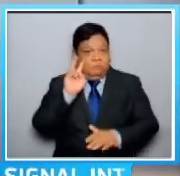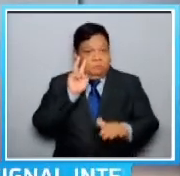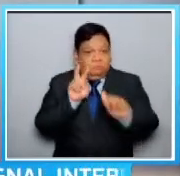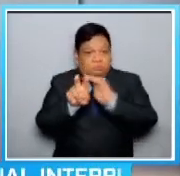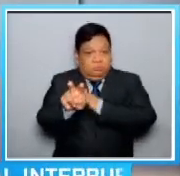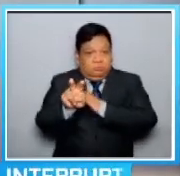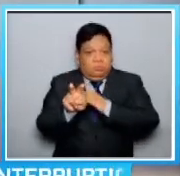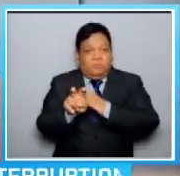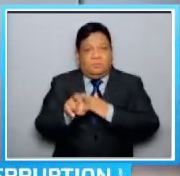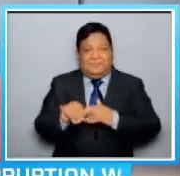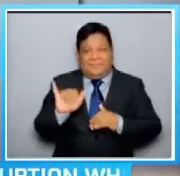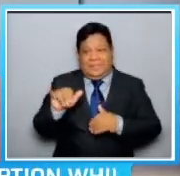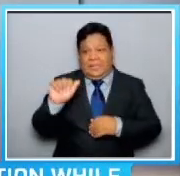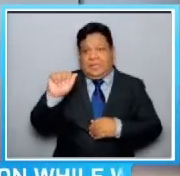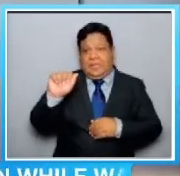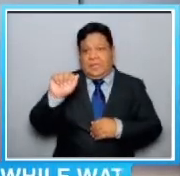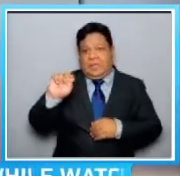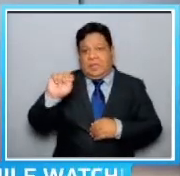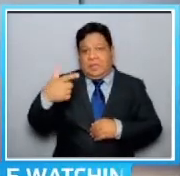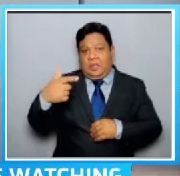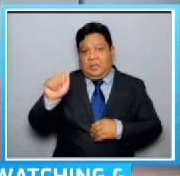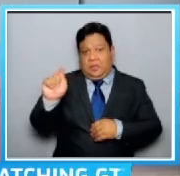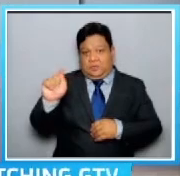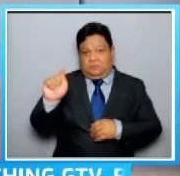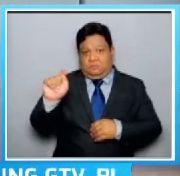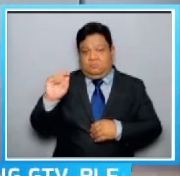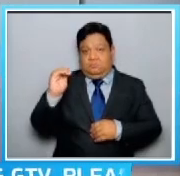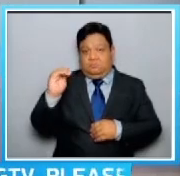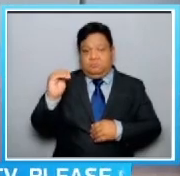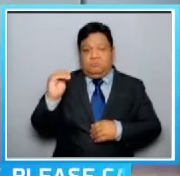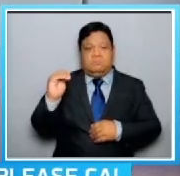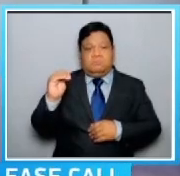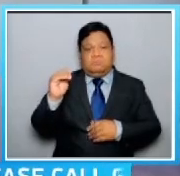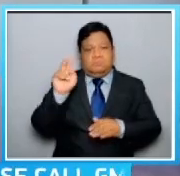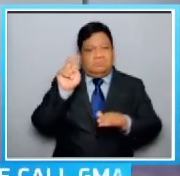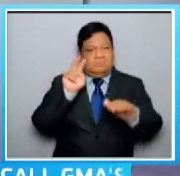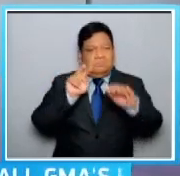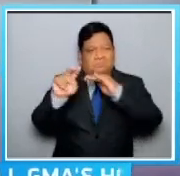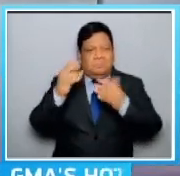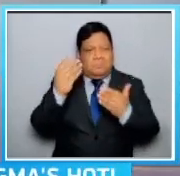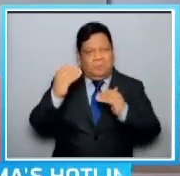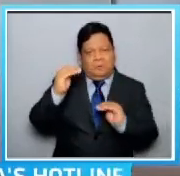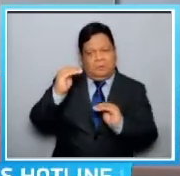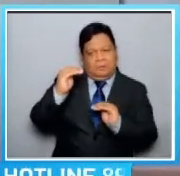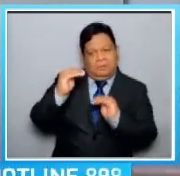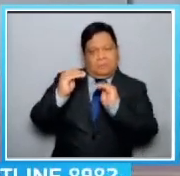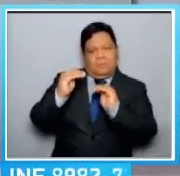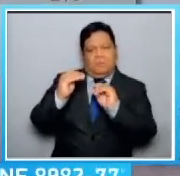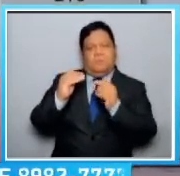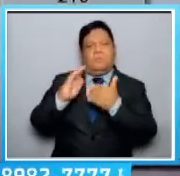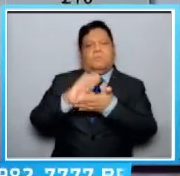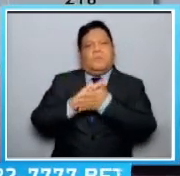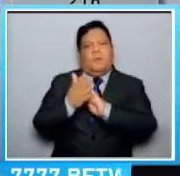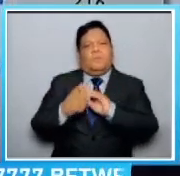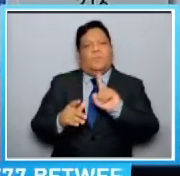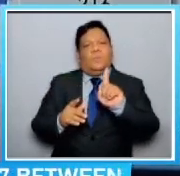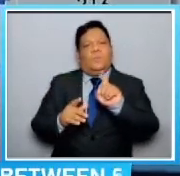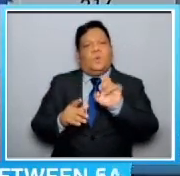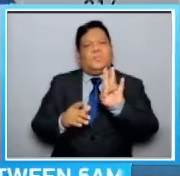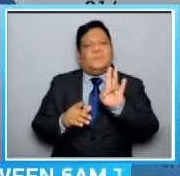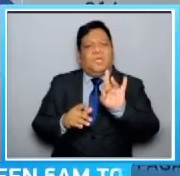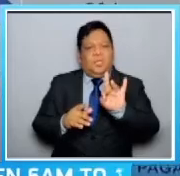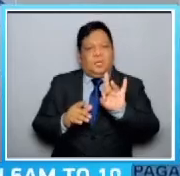angat, ang projection namin is aakit siya ng 178.94 bukas.